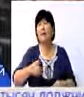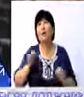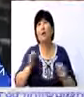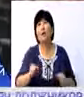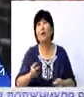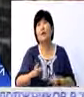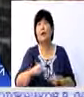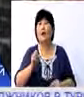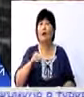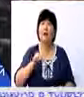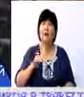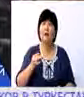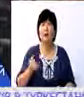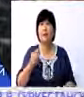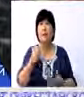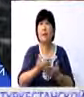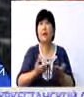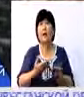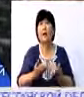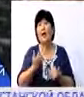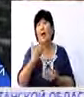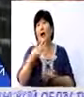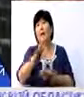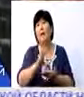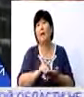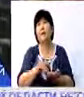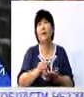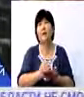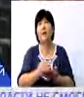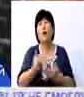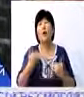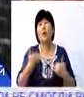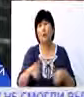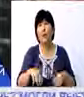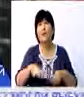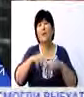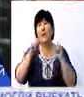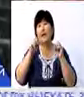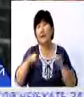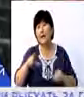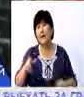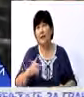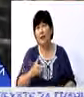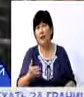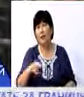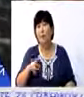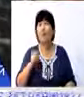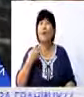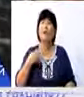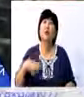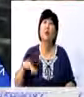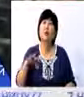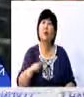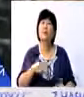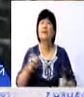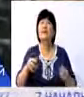быть, DDoS-атаки. Вот это мы все сейчас показываем на примере, и уже со специалистами тут по Кызылординской области